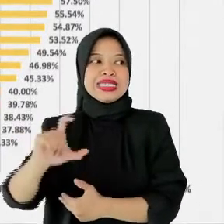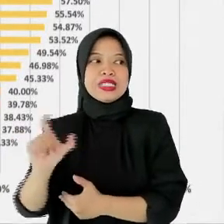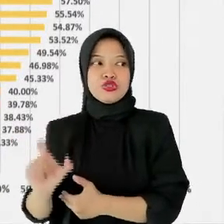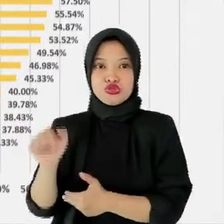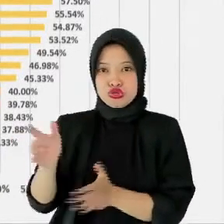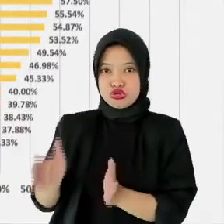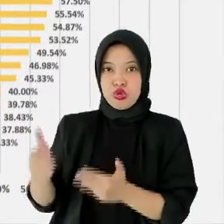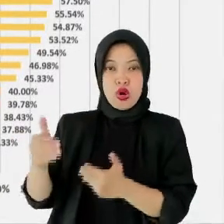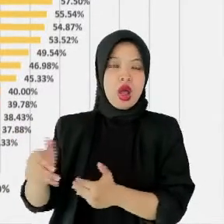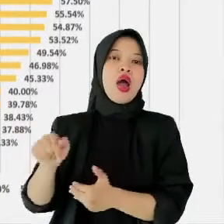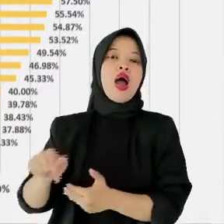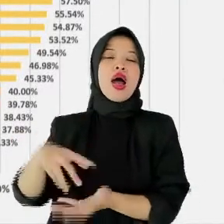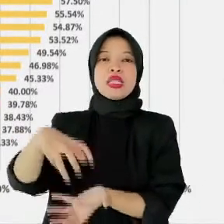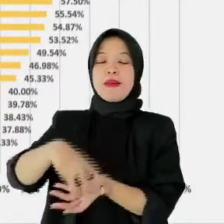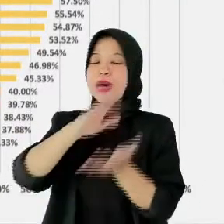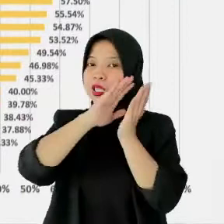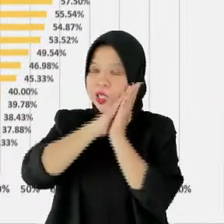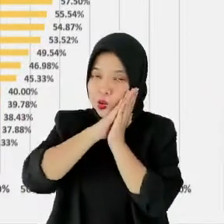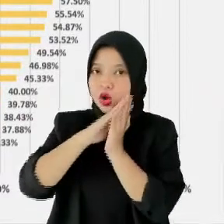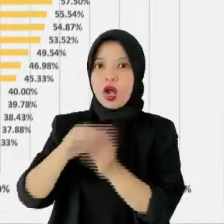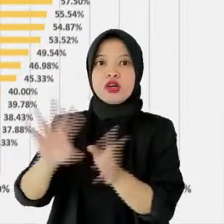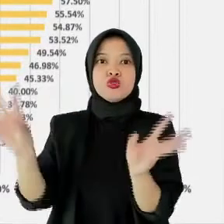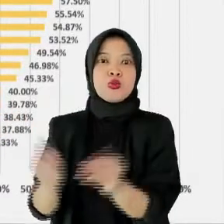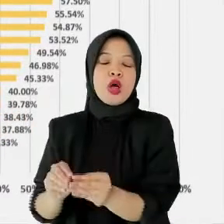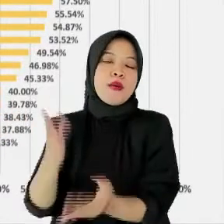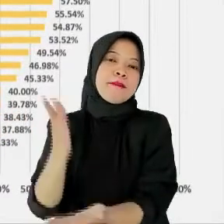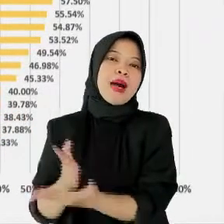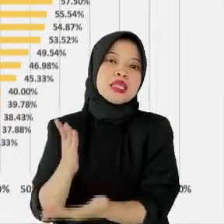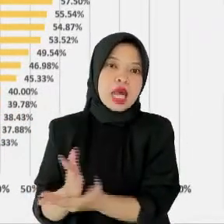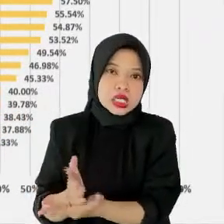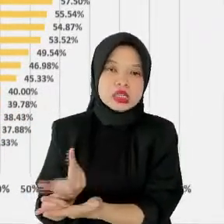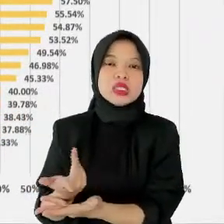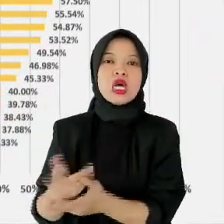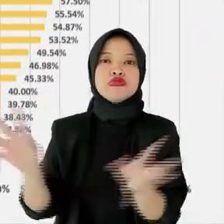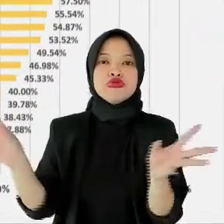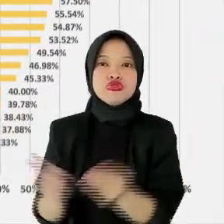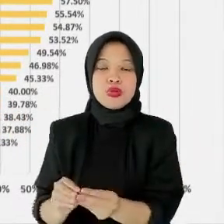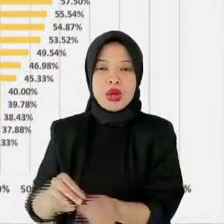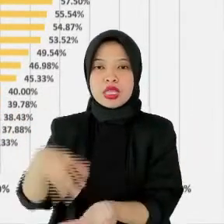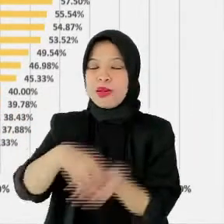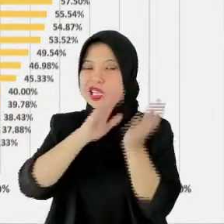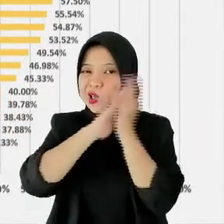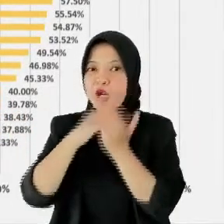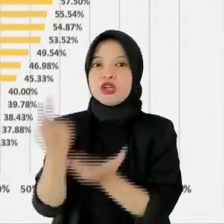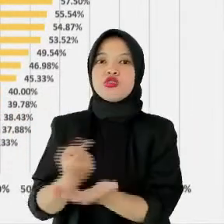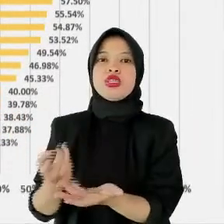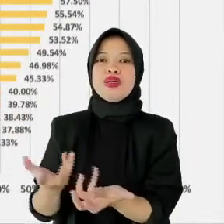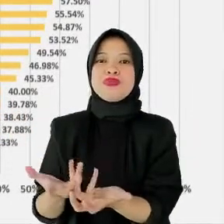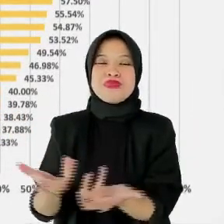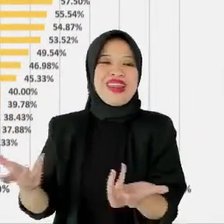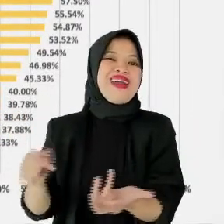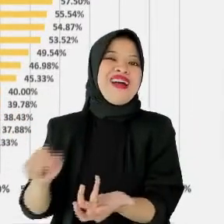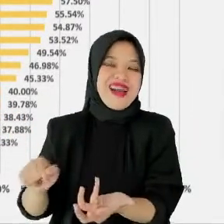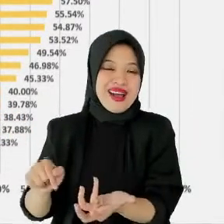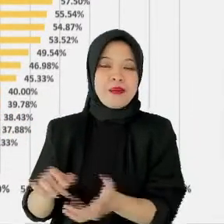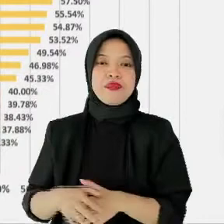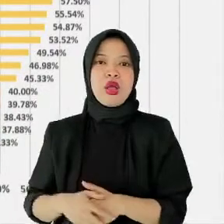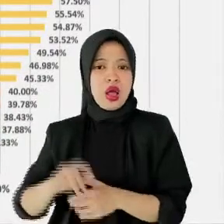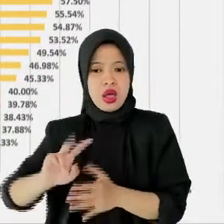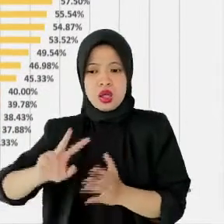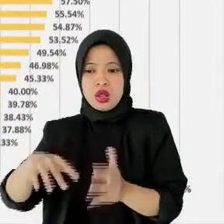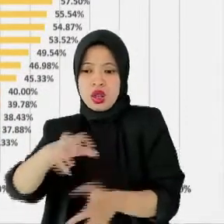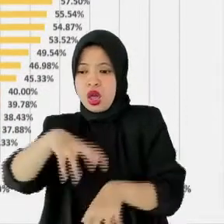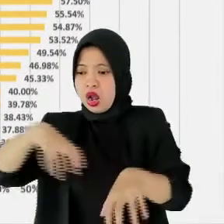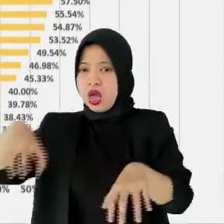bahwa jumlah tempat tidur ICU kan jauh lebih terbatas dibandingkan dengan jumlah tempat tidur di ruang isolasi. Apalagi di luar